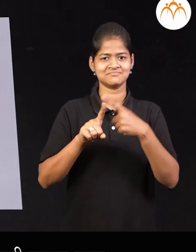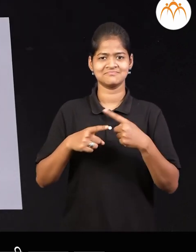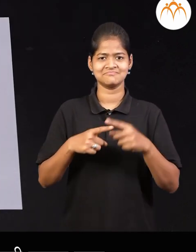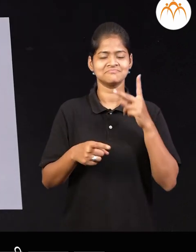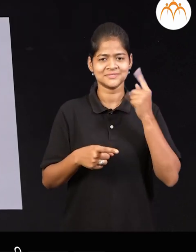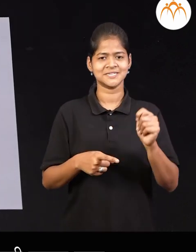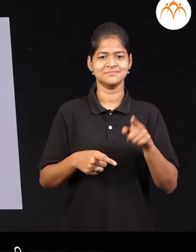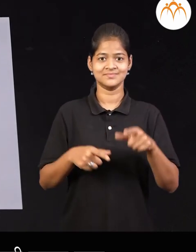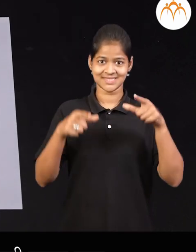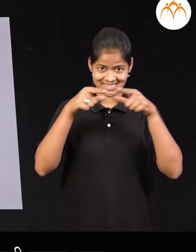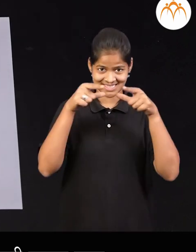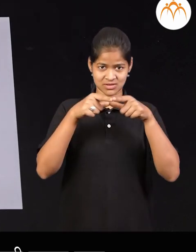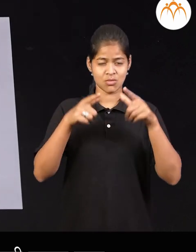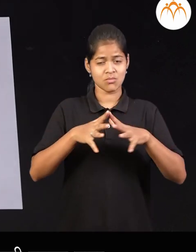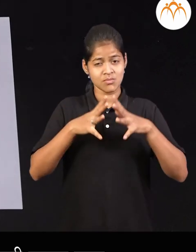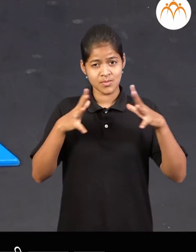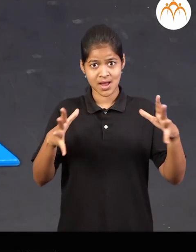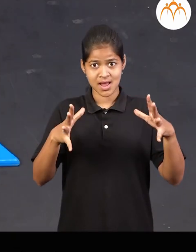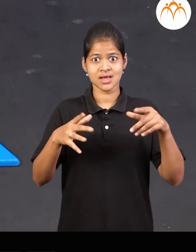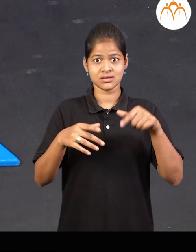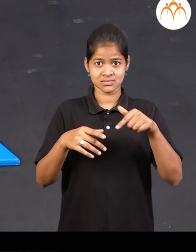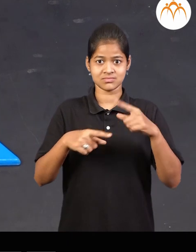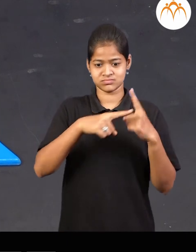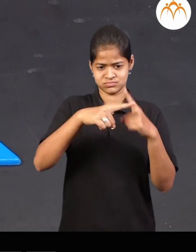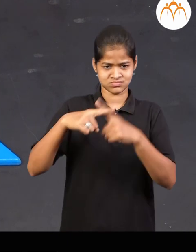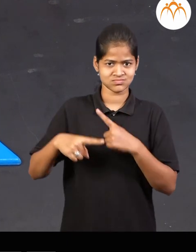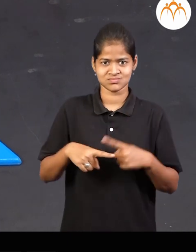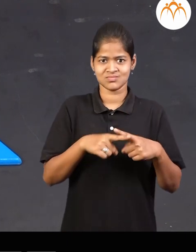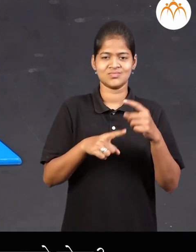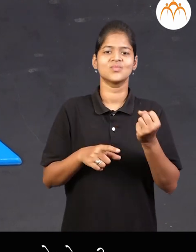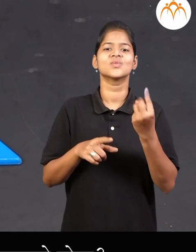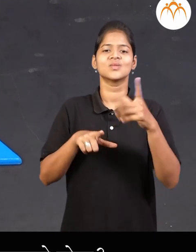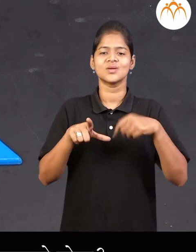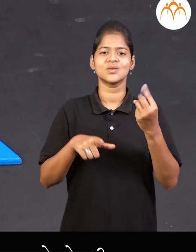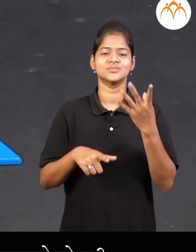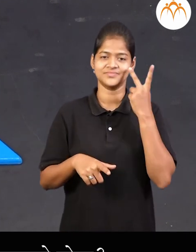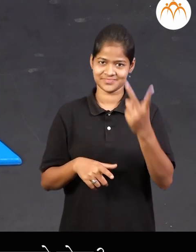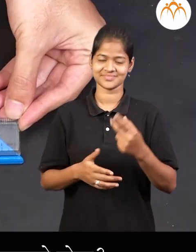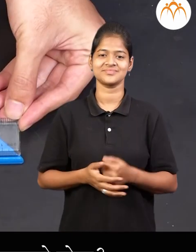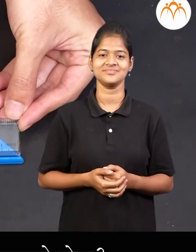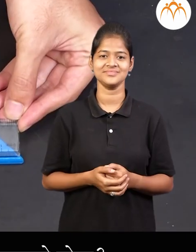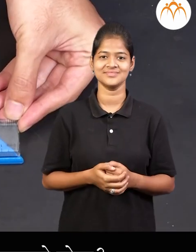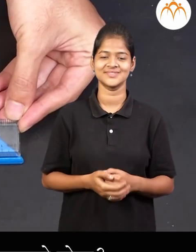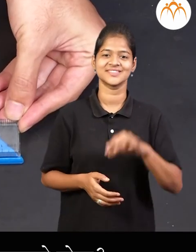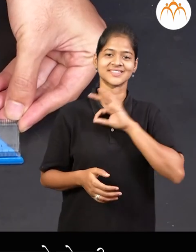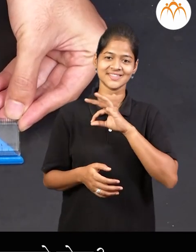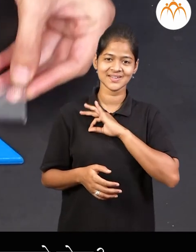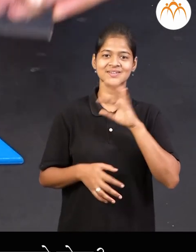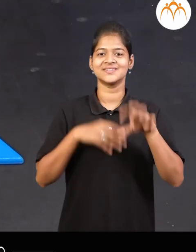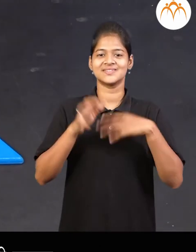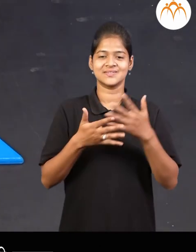कापलेल्या आकृत्या वापरून या कृती करून बघा. सगळ्यात मोठा त्रिकोण तयार करा आणि त्याची परिमिती पट्टीच्या सहाय्याने मोजा.